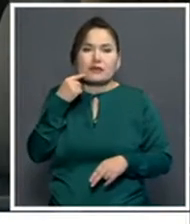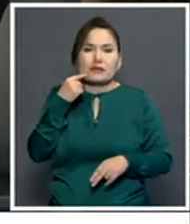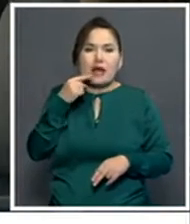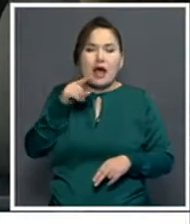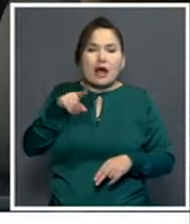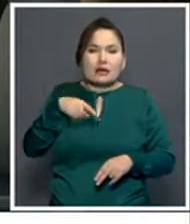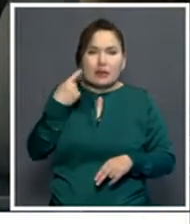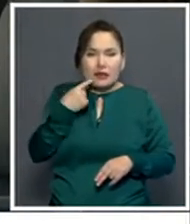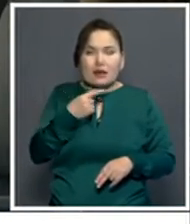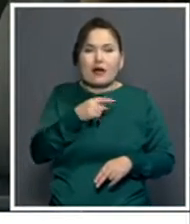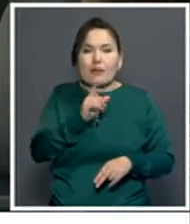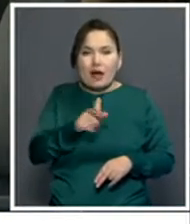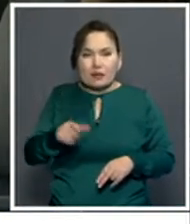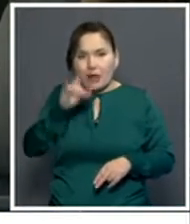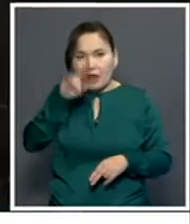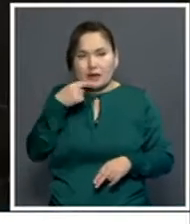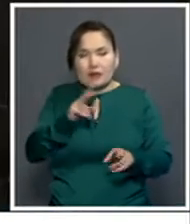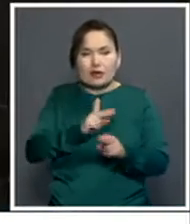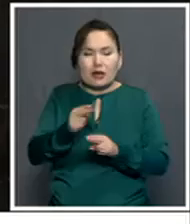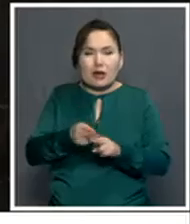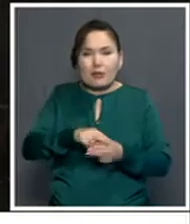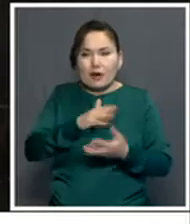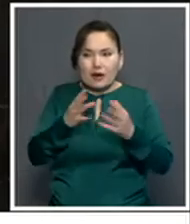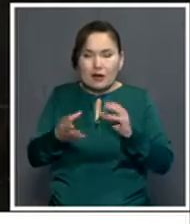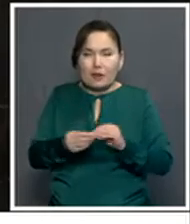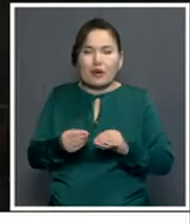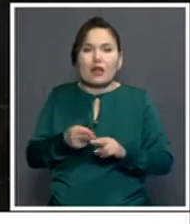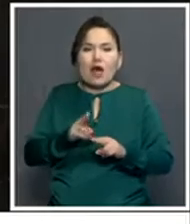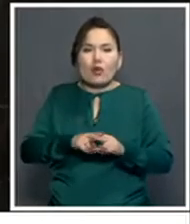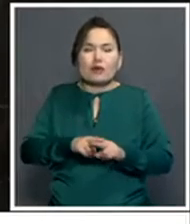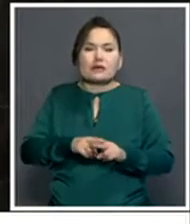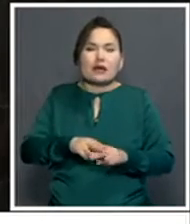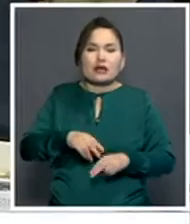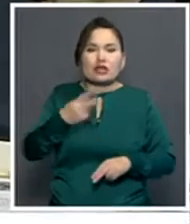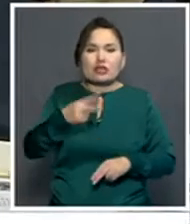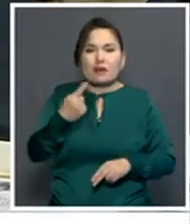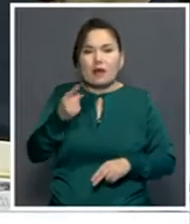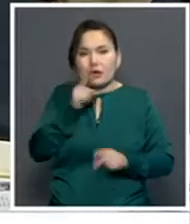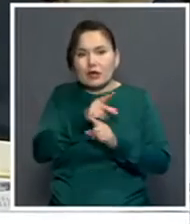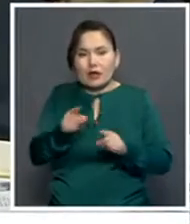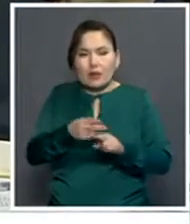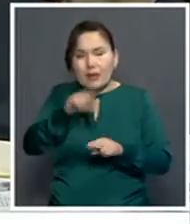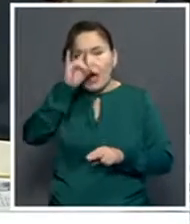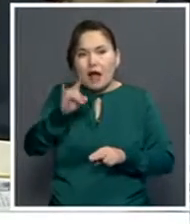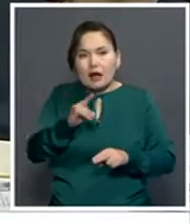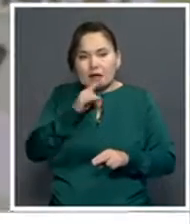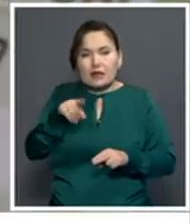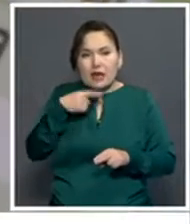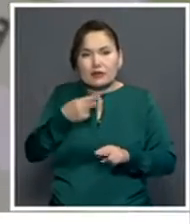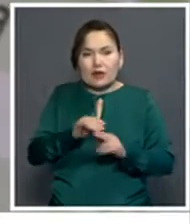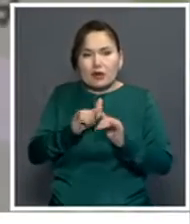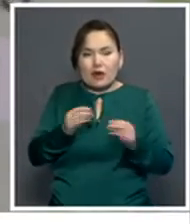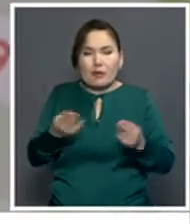Ғалымдардың зерттеуінше, әрбір екі апта сайын әлемде бір тіл жер бетінен жойылады екен. Ал 21-ші ғасырдың аяғына қарай қазіргі 6 000-нан